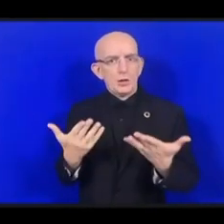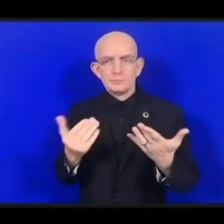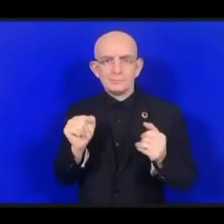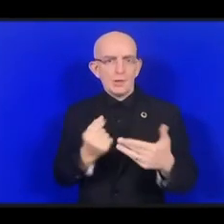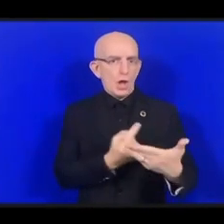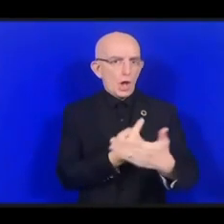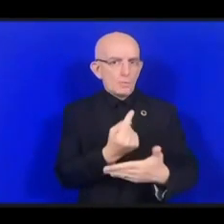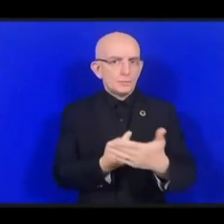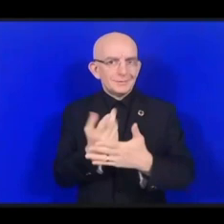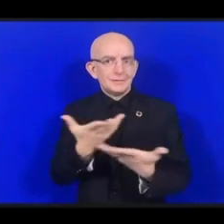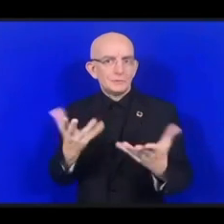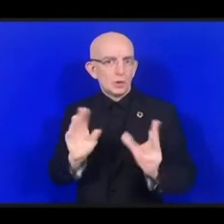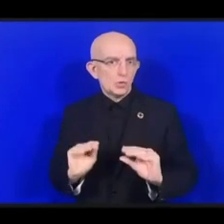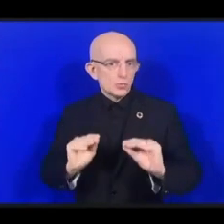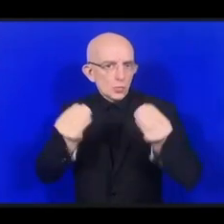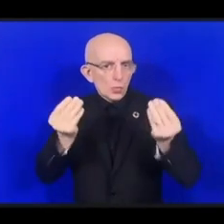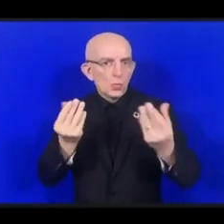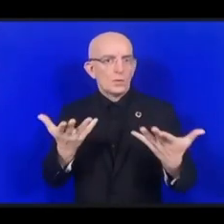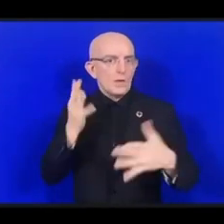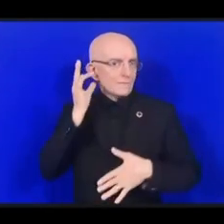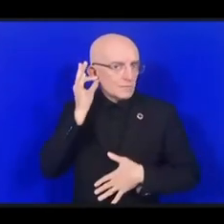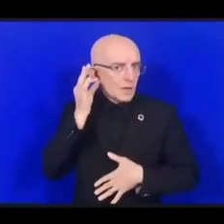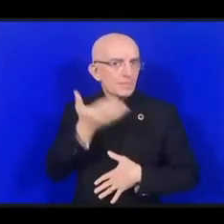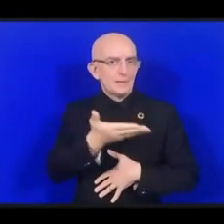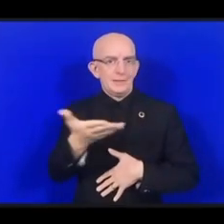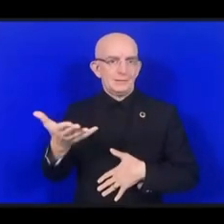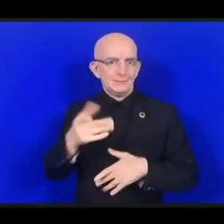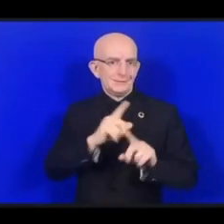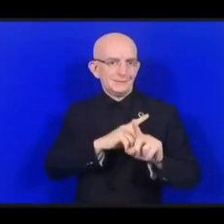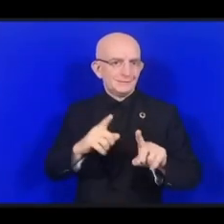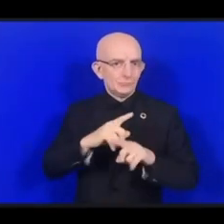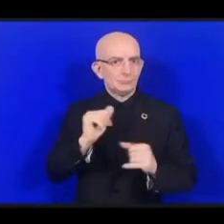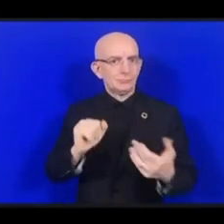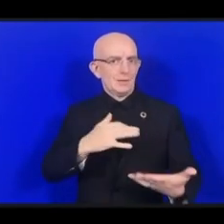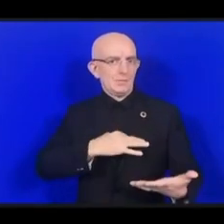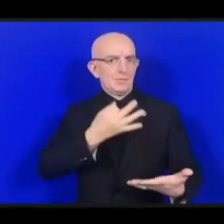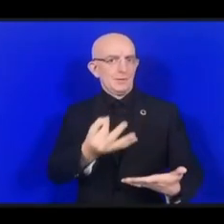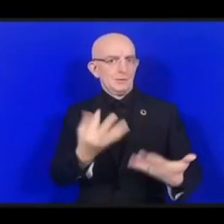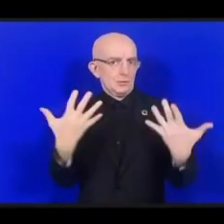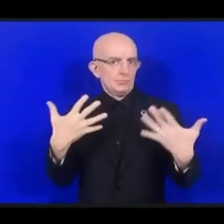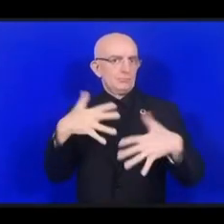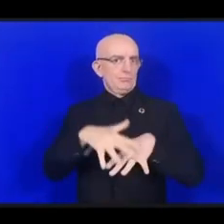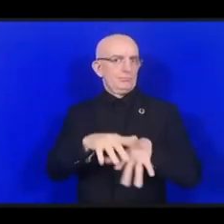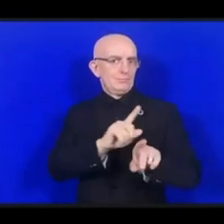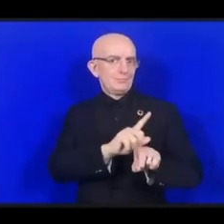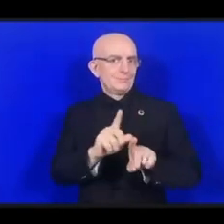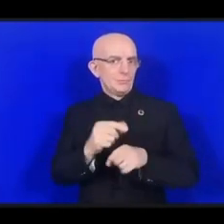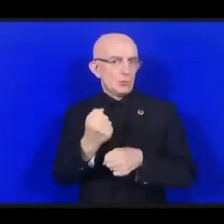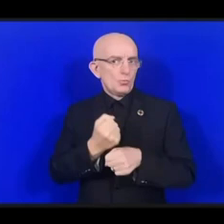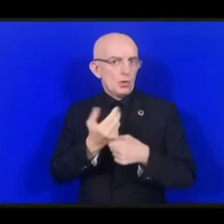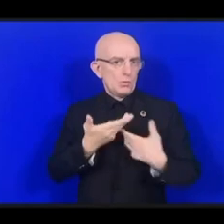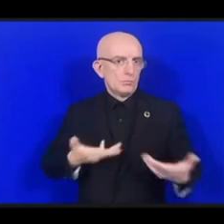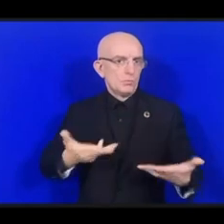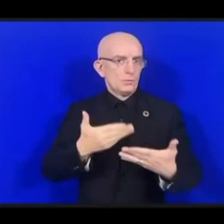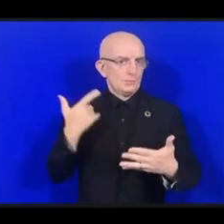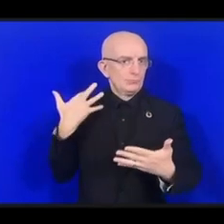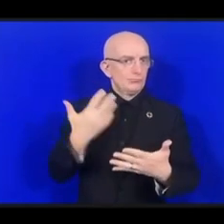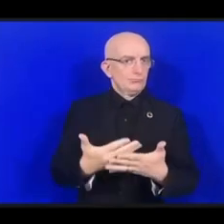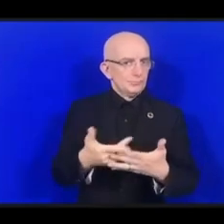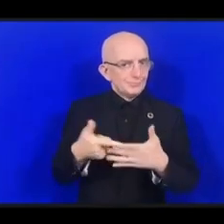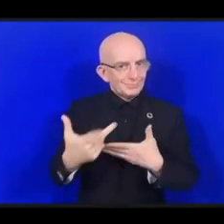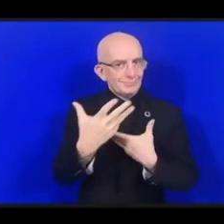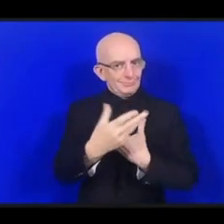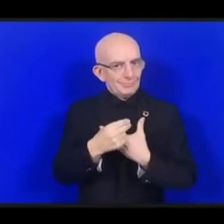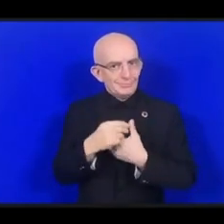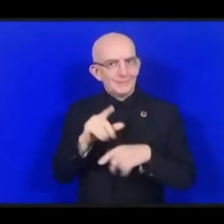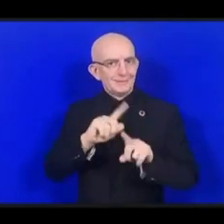وان ندمج ندمج كل هذا في العمل الذي نقوم به ايضا علينا ان نزيد من